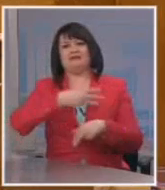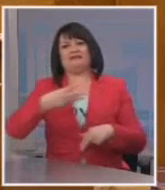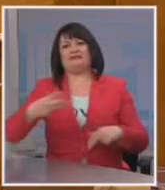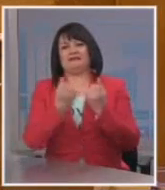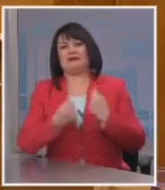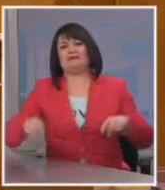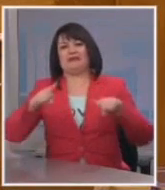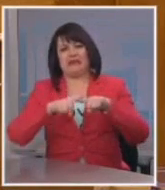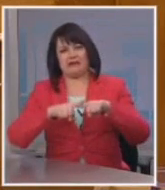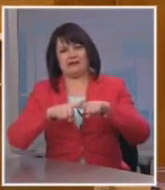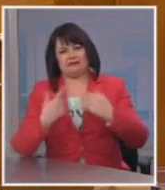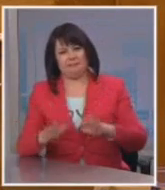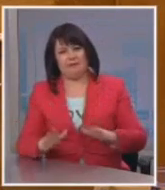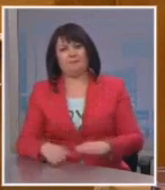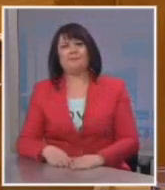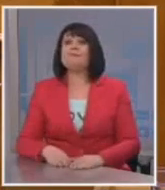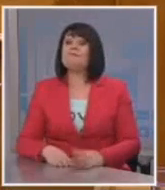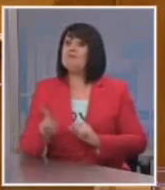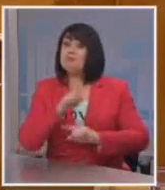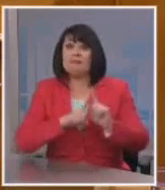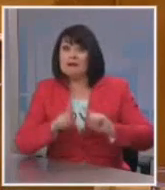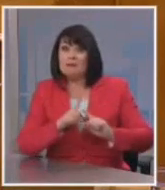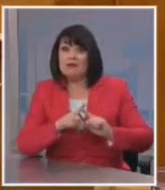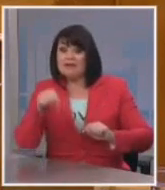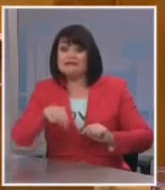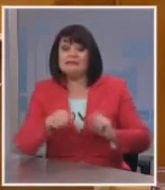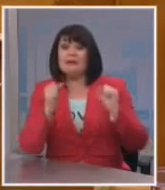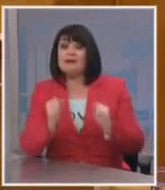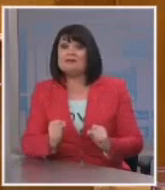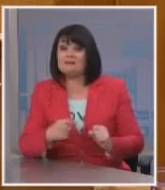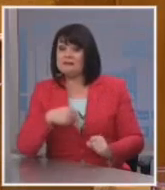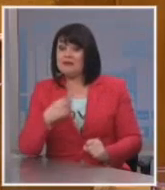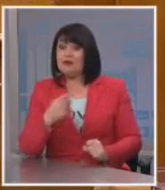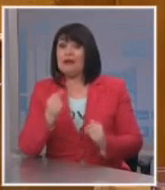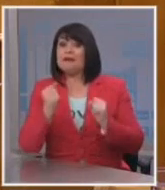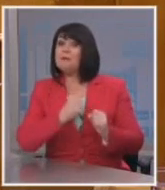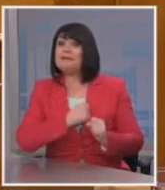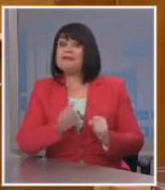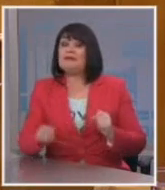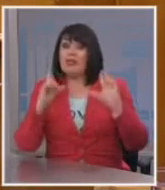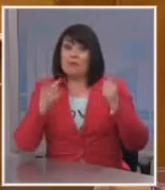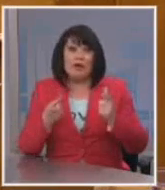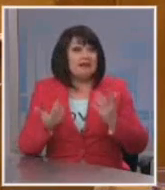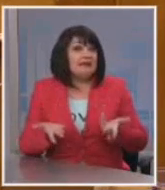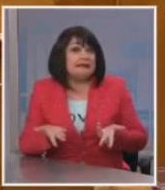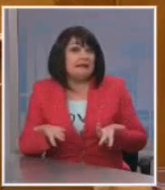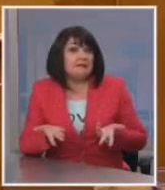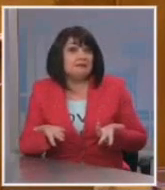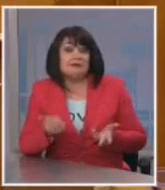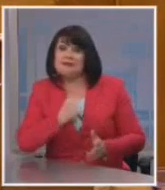ανεξάρτητων Ελλήνων. Ποια είναι λοιπόν σήμερα η στάση της Νέας Δημοκρατίας? Η στάση της Νέας